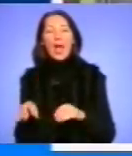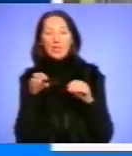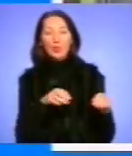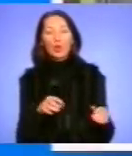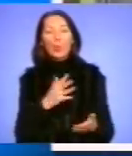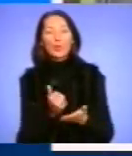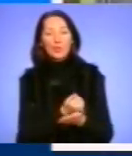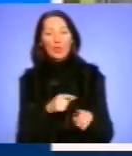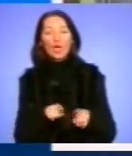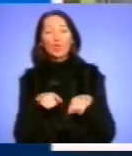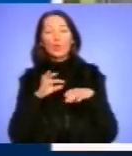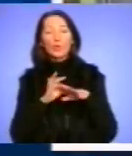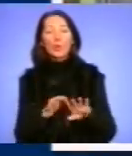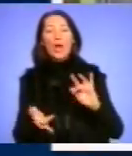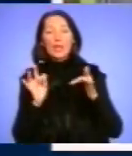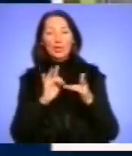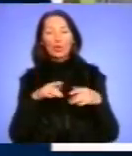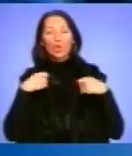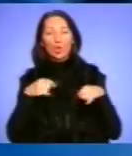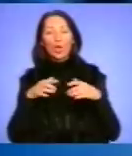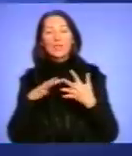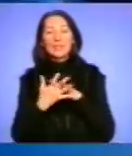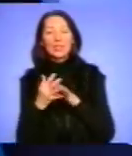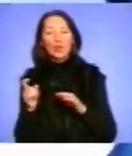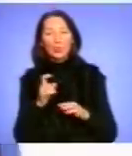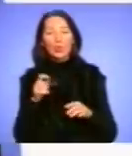проводитимуть електронні торги сільськогосподарської продукції.